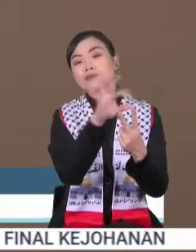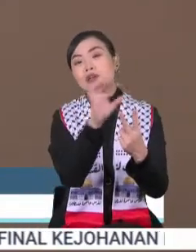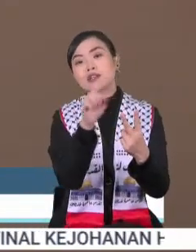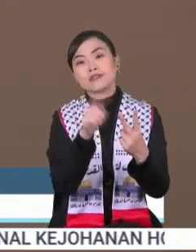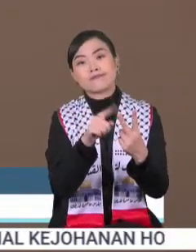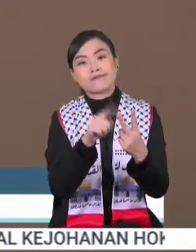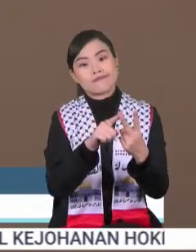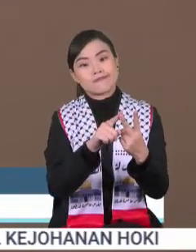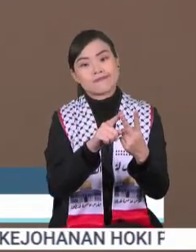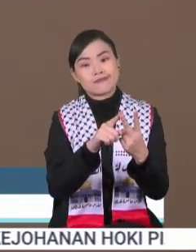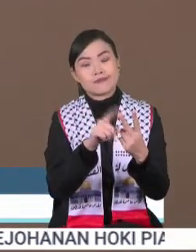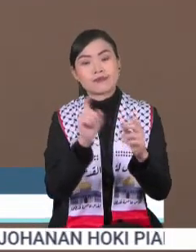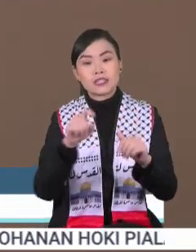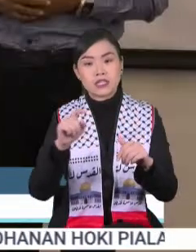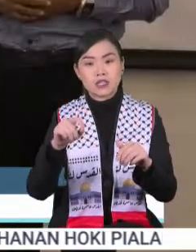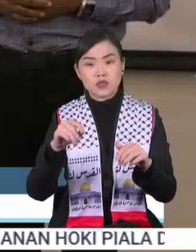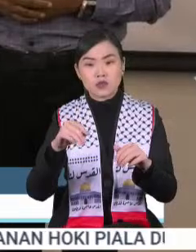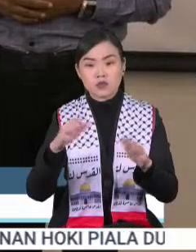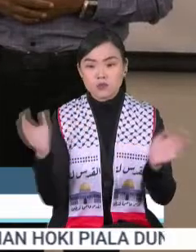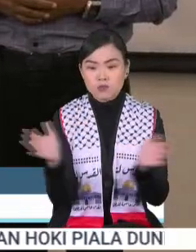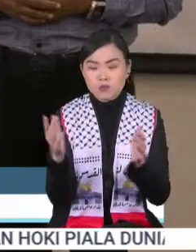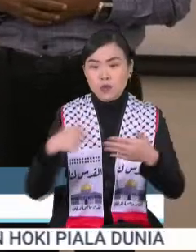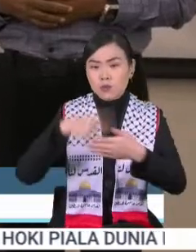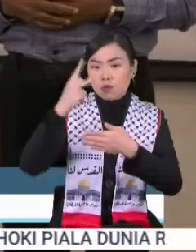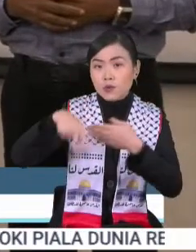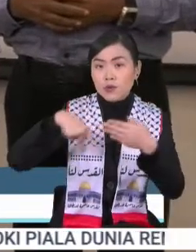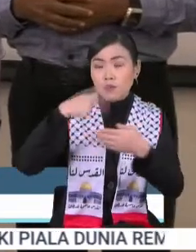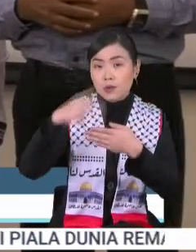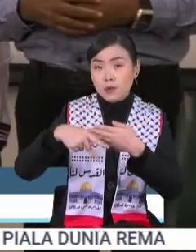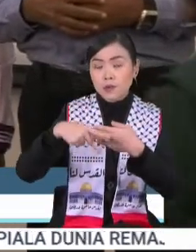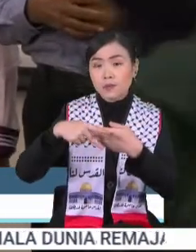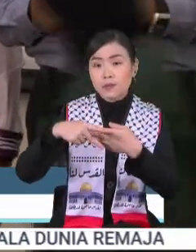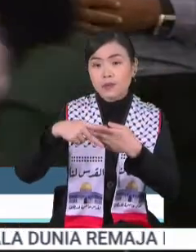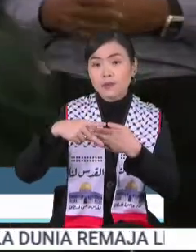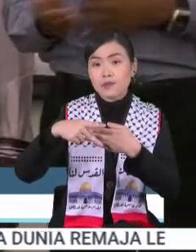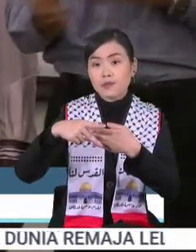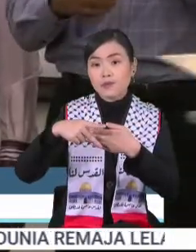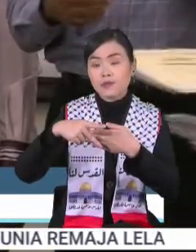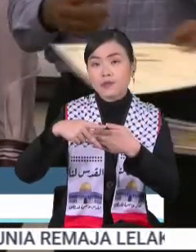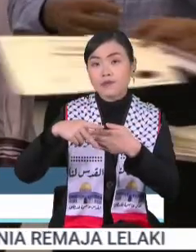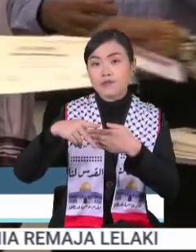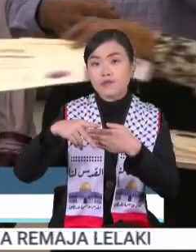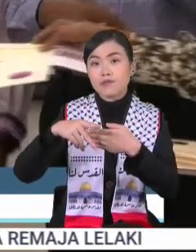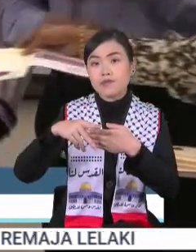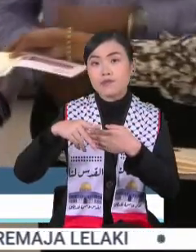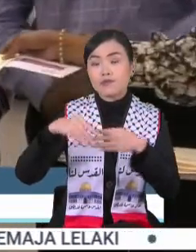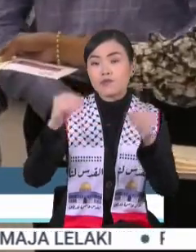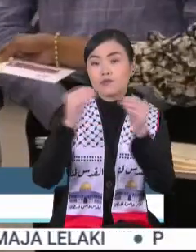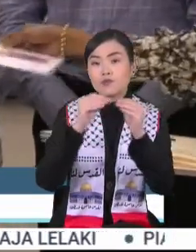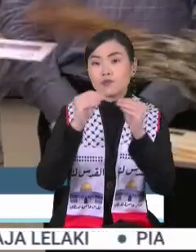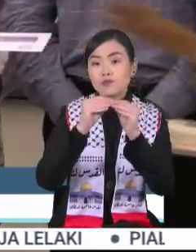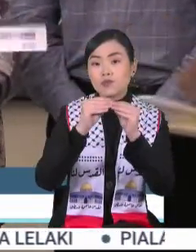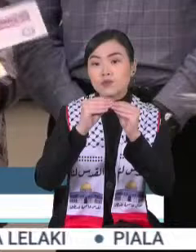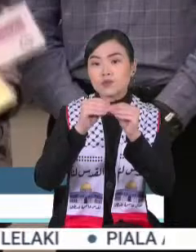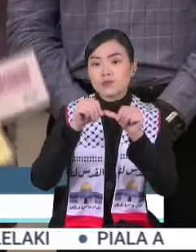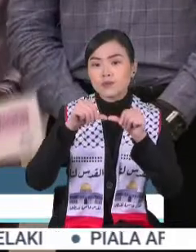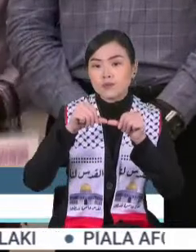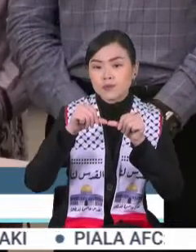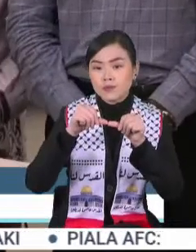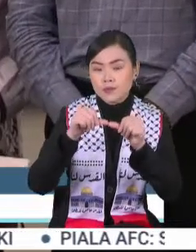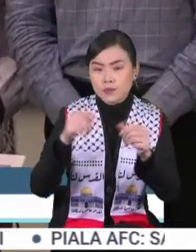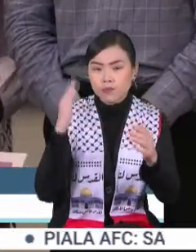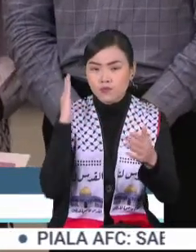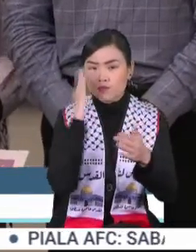kena lagi membuat program-program penerangan ataupun TW ini lebih kepada terus kepada